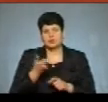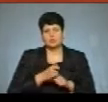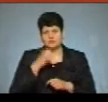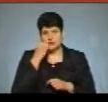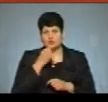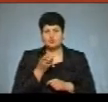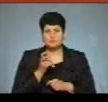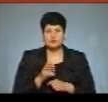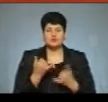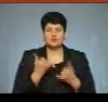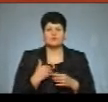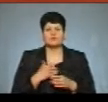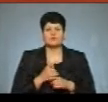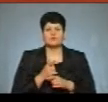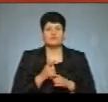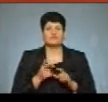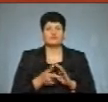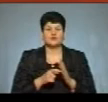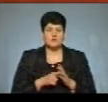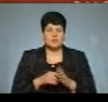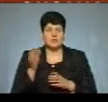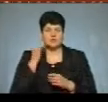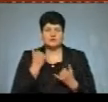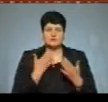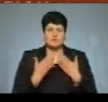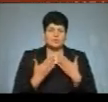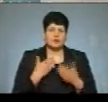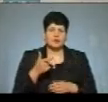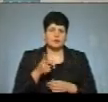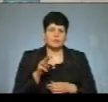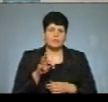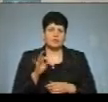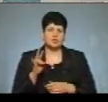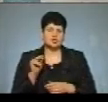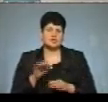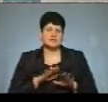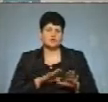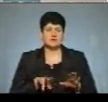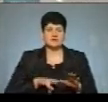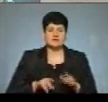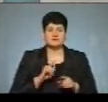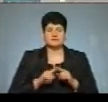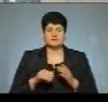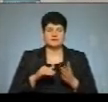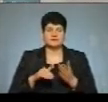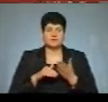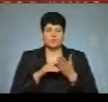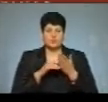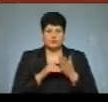дякую, що прийшли сьогодні до нас у студію. Глядачам нагадую, сьогодні ми спілкувалися із Ганною Мончак, заступником директора Центру екстреної